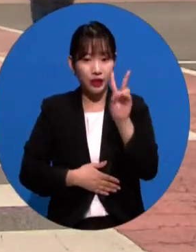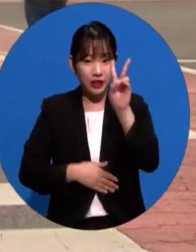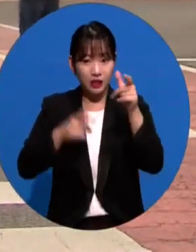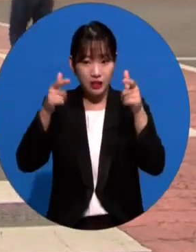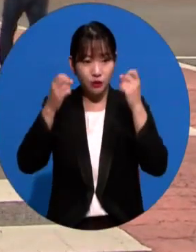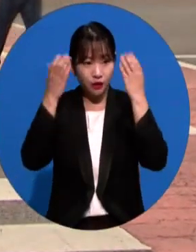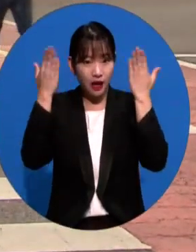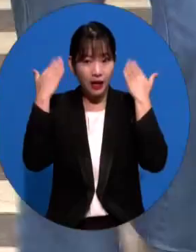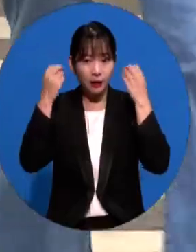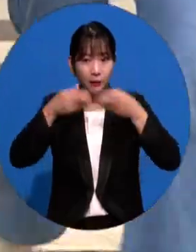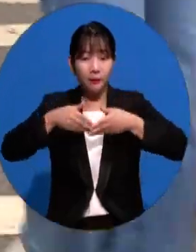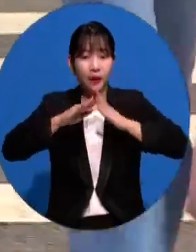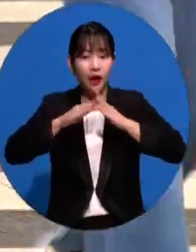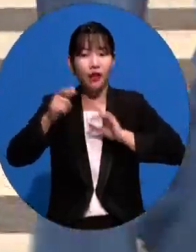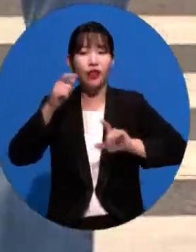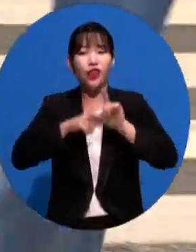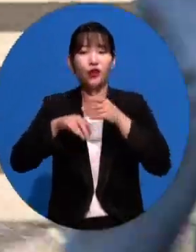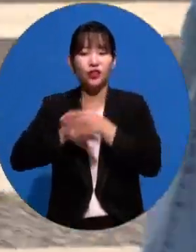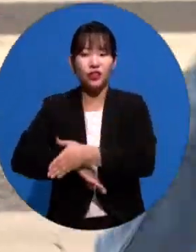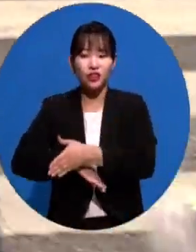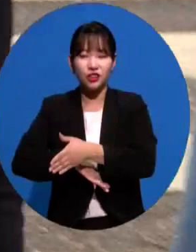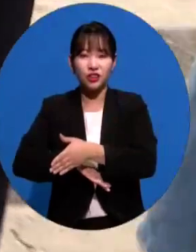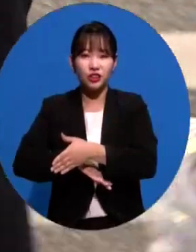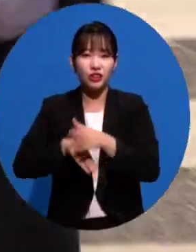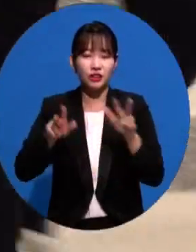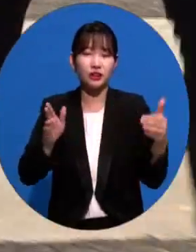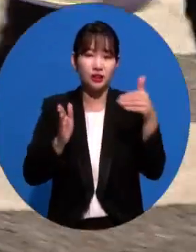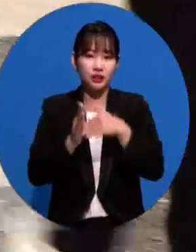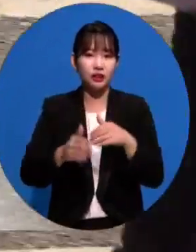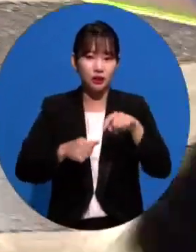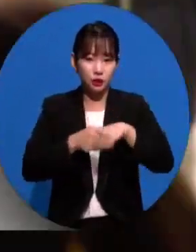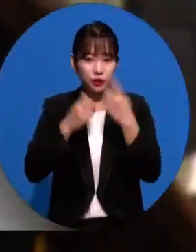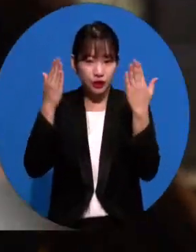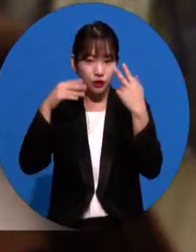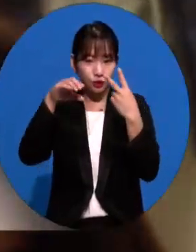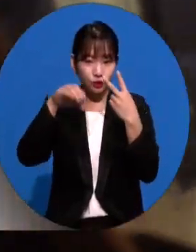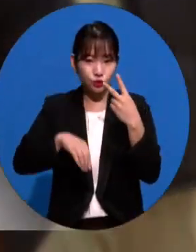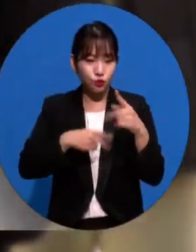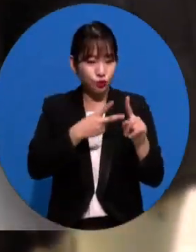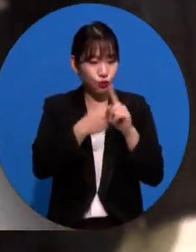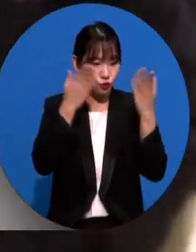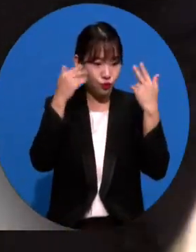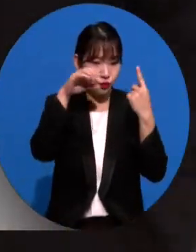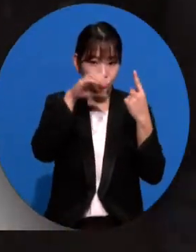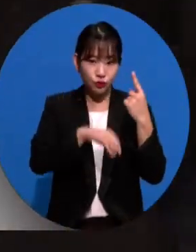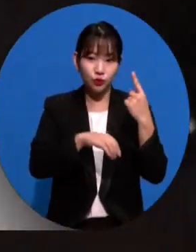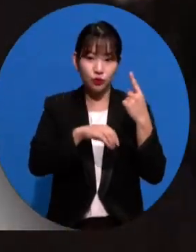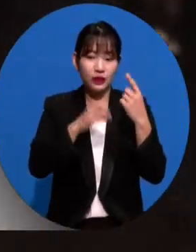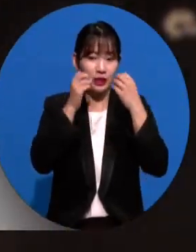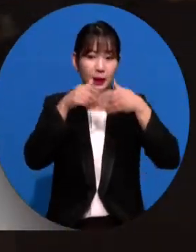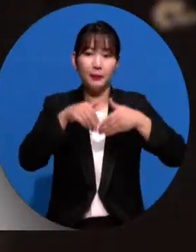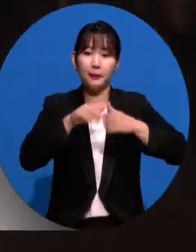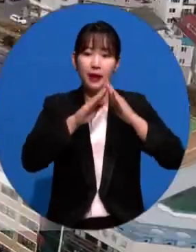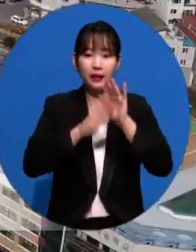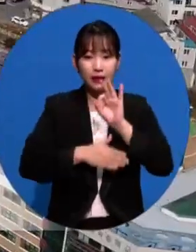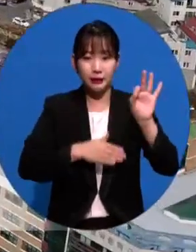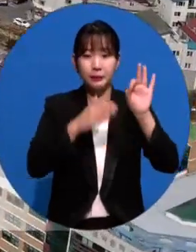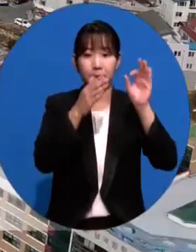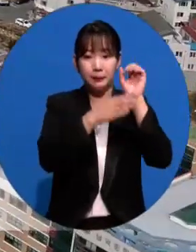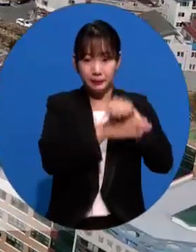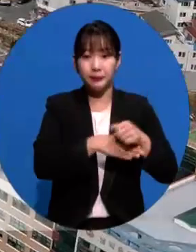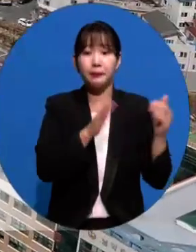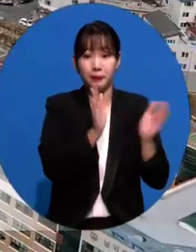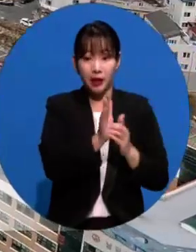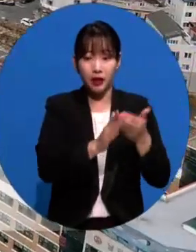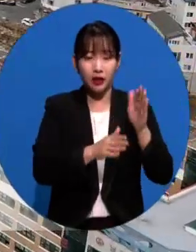학교 신설은 한참 더 늦어집니다. 지금까지 초등학교 두 곳과 중학교 한 곳이 신설 승인 받았는데